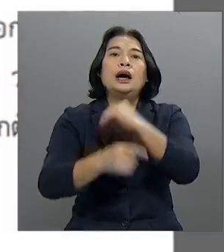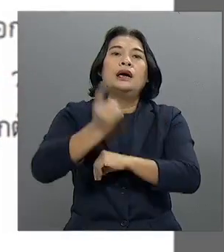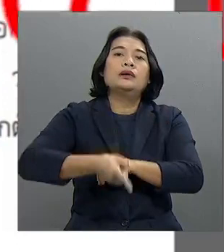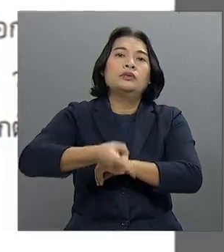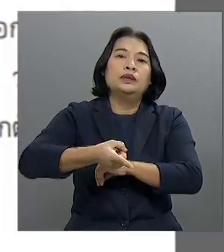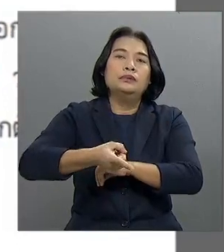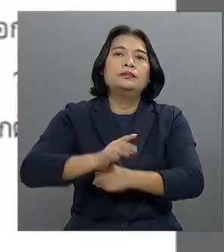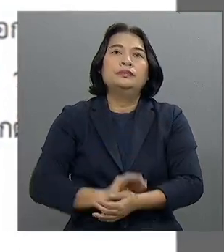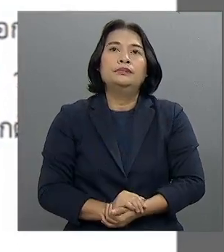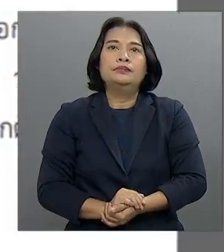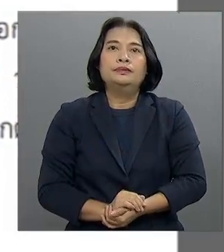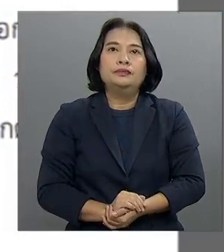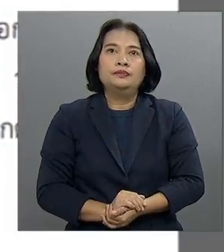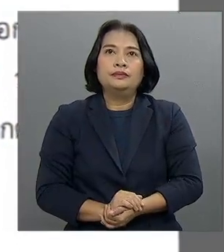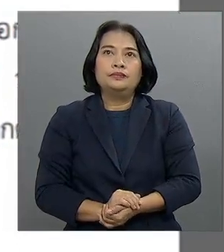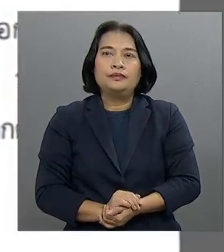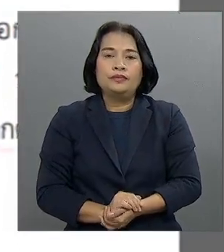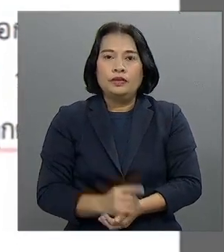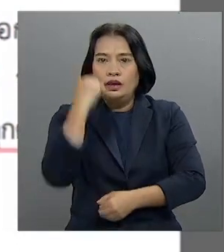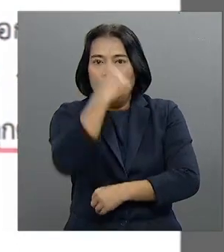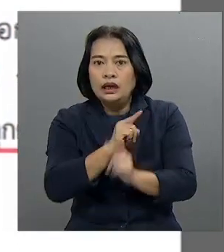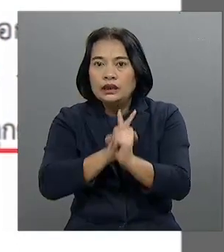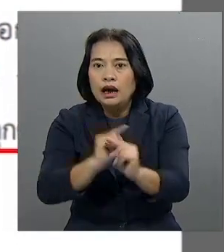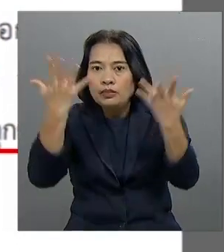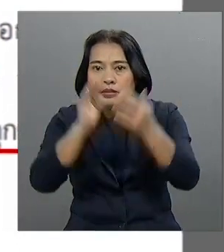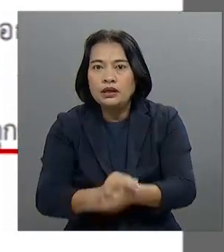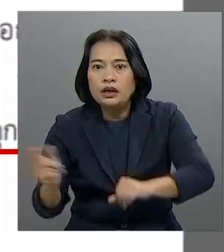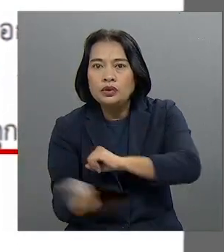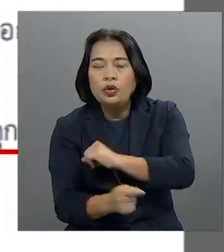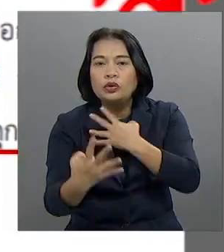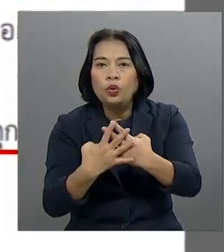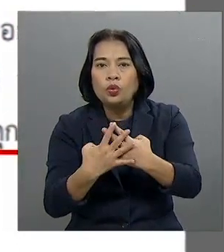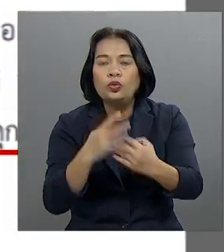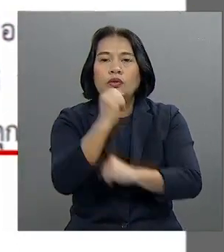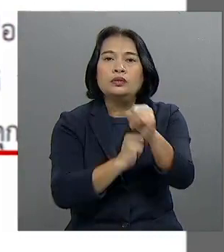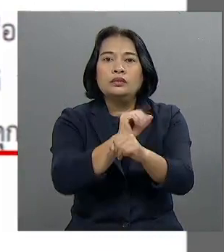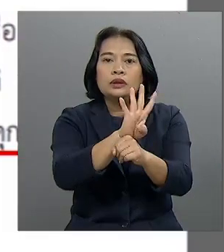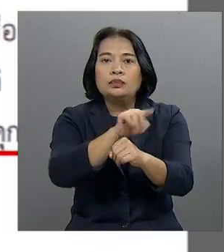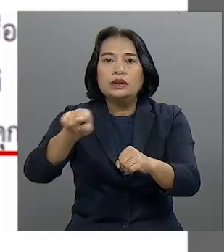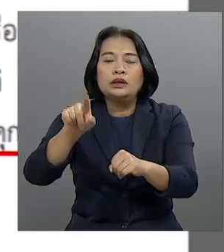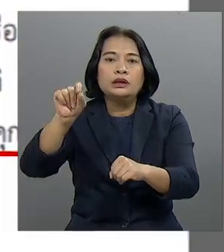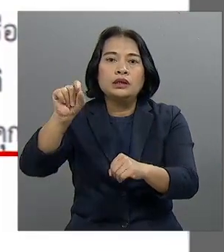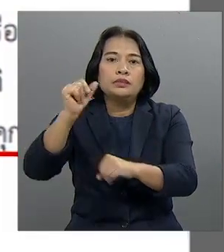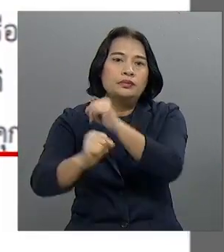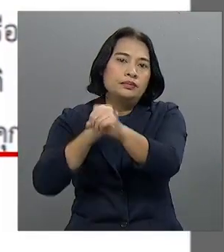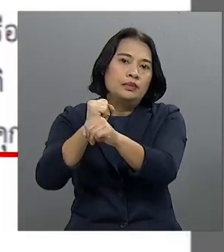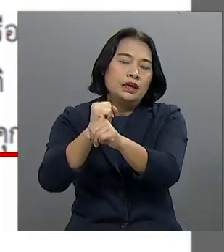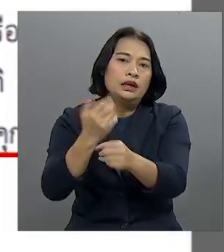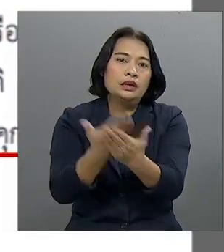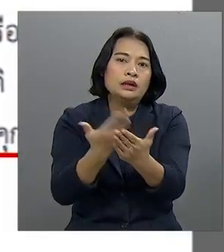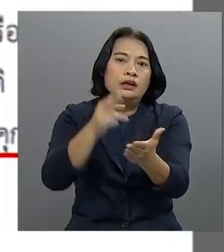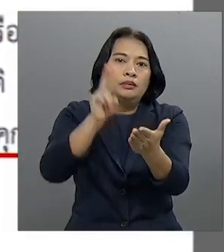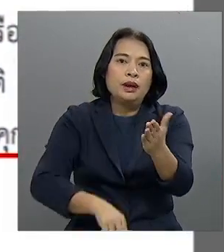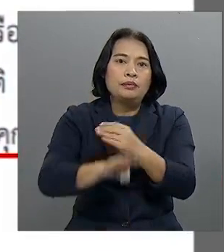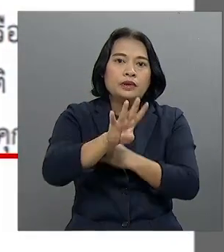เดิมพูดใดฝ่าฟืน้องระวงโทษจําคุกตั้งแต่ 4 ตี ถึง 20 ตีหรือปรับตั้งแต่ 4 แนบาท